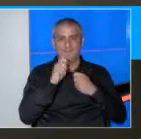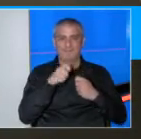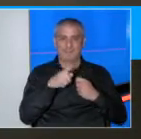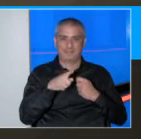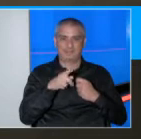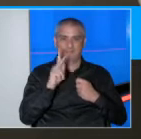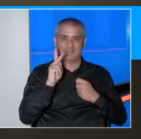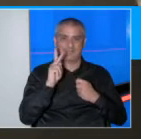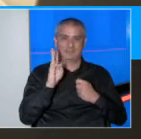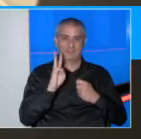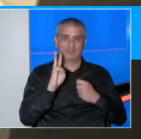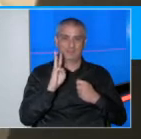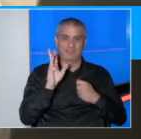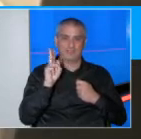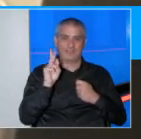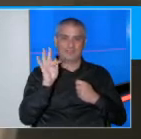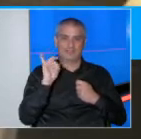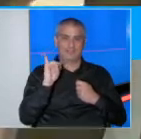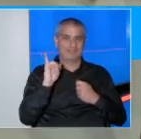הכנסת קטי שטרית. קטי, את איתנו?